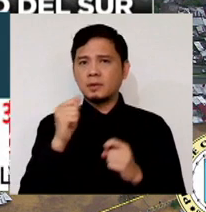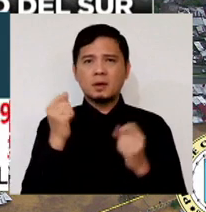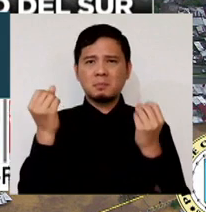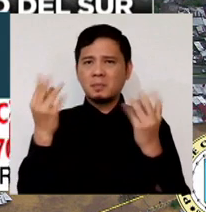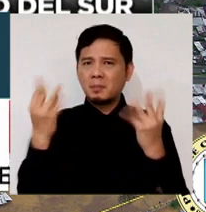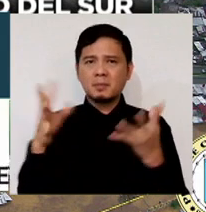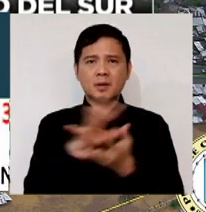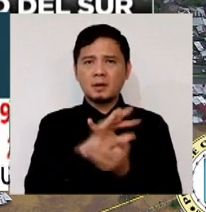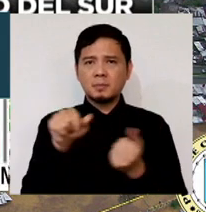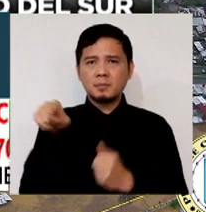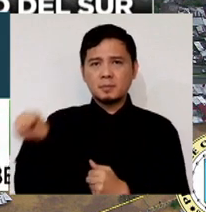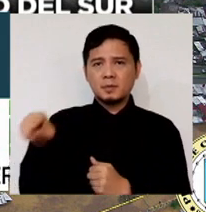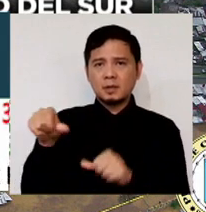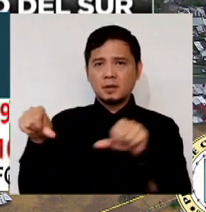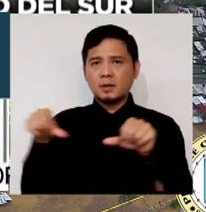Sur. Kasi